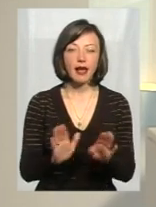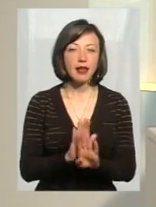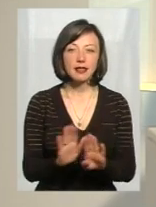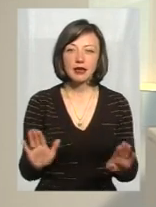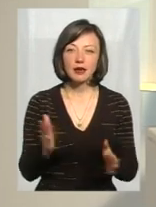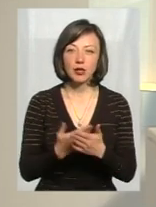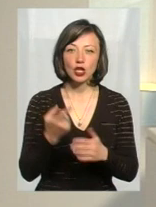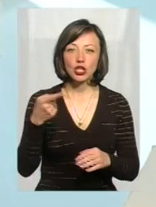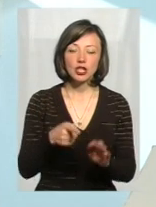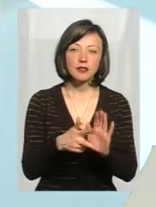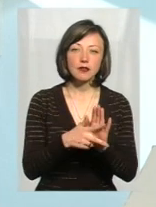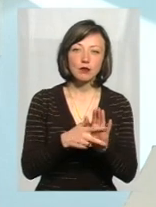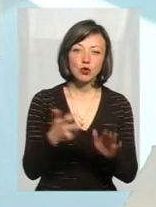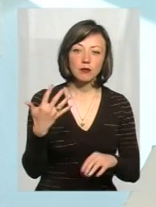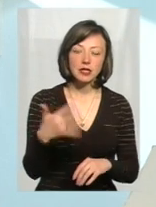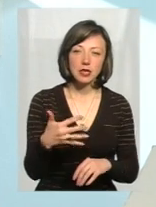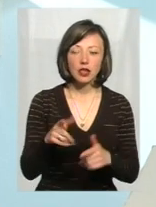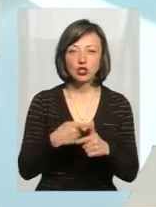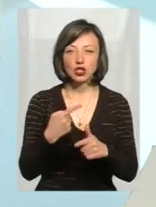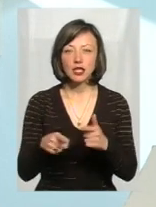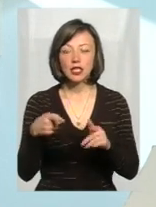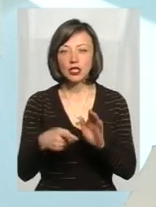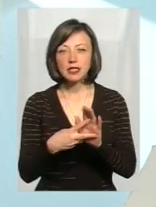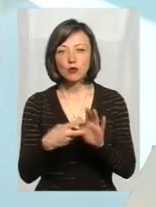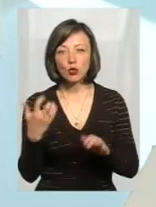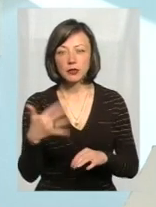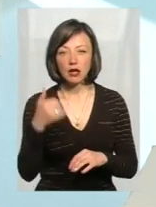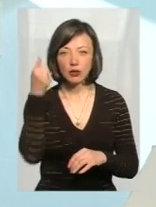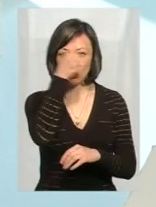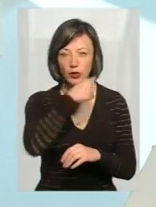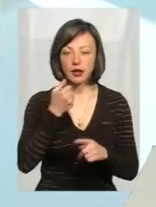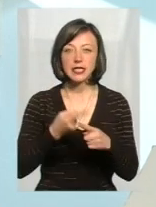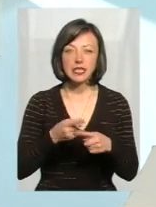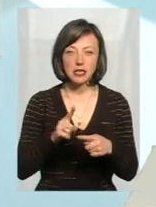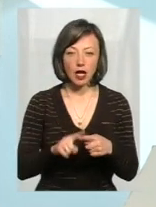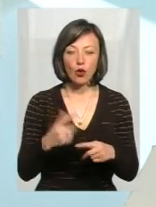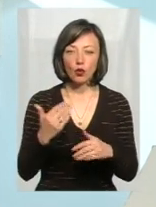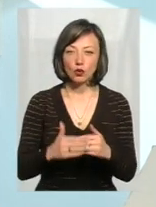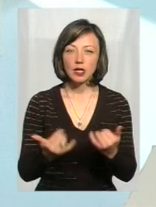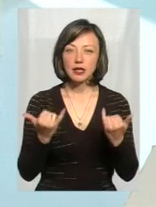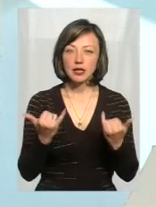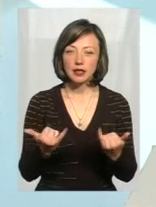там 1850-ті чи там 1750-ті роки, це вже нині є